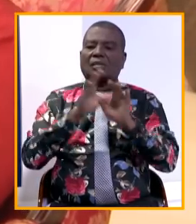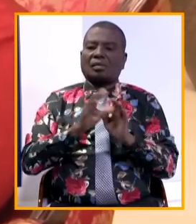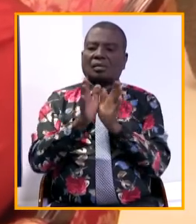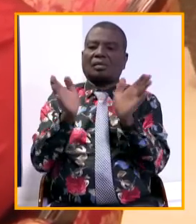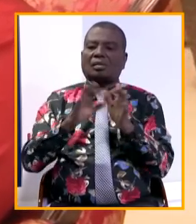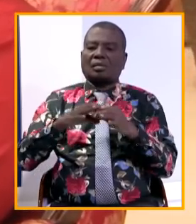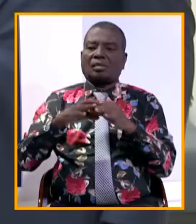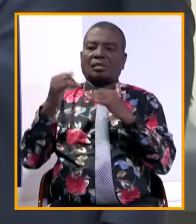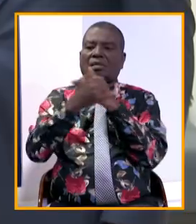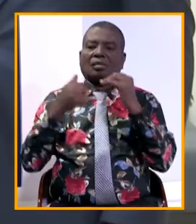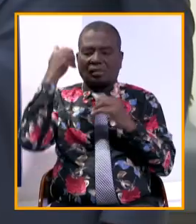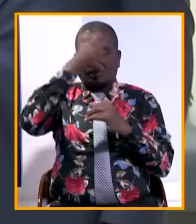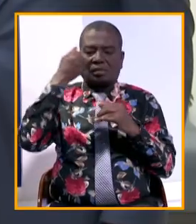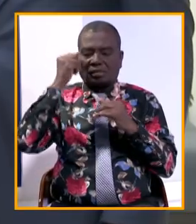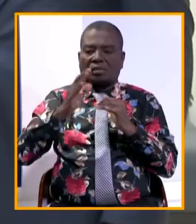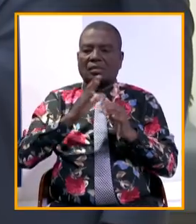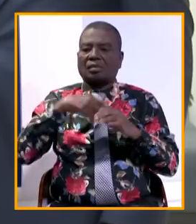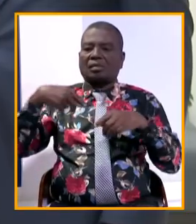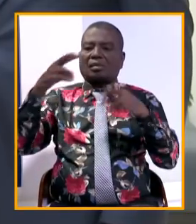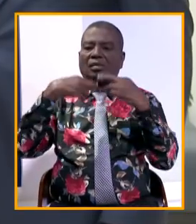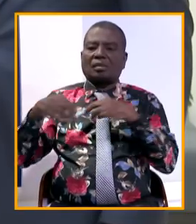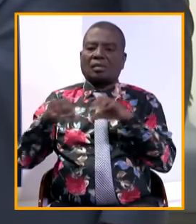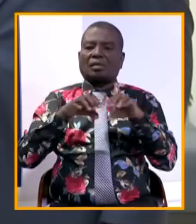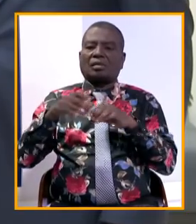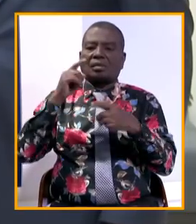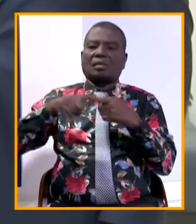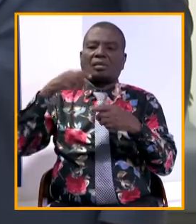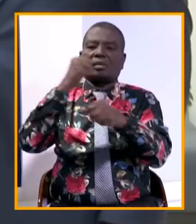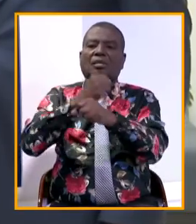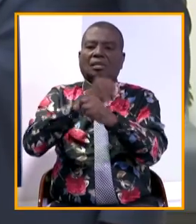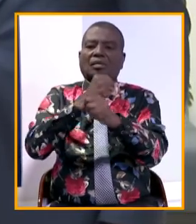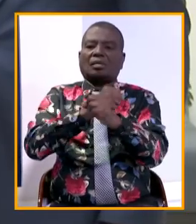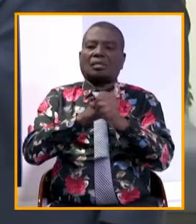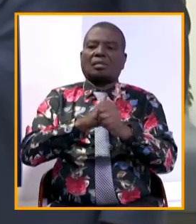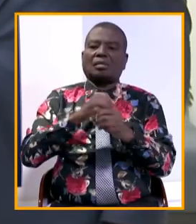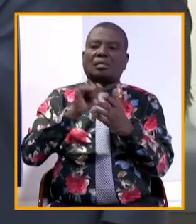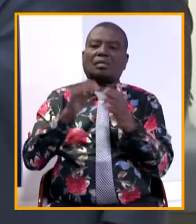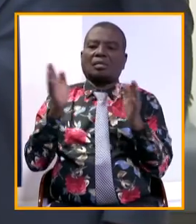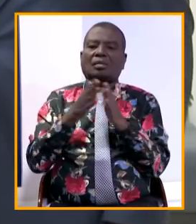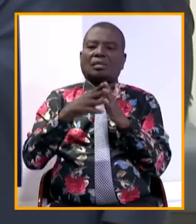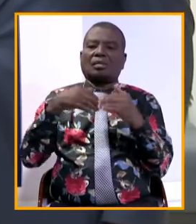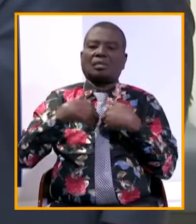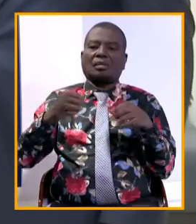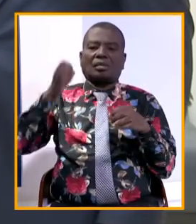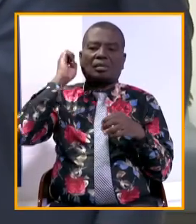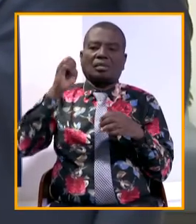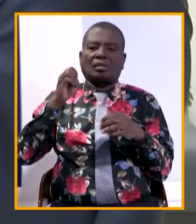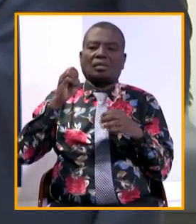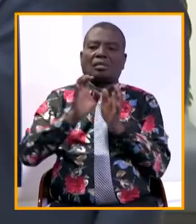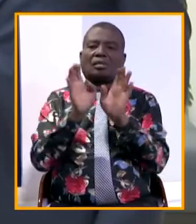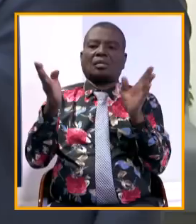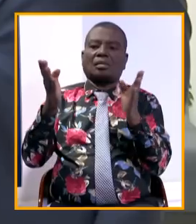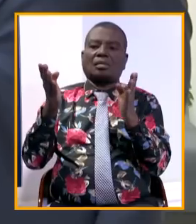d'Afrique et institutions assimilées qui viennent de se dérouler à Abidjan. Cette rencontre a été